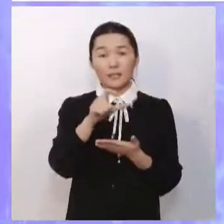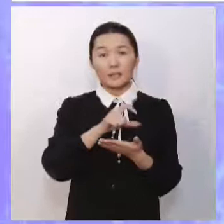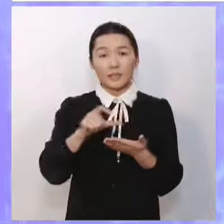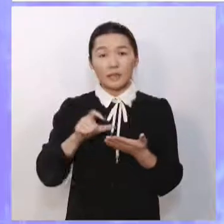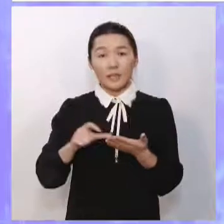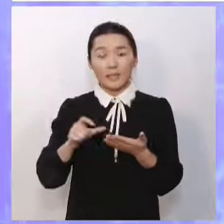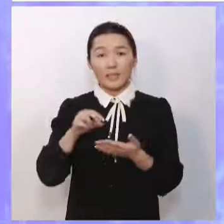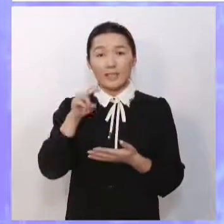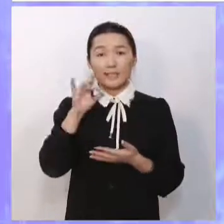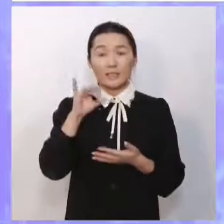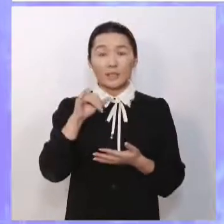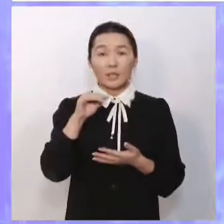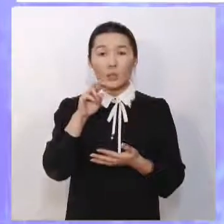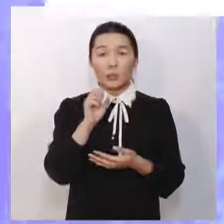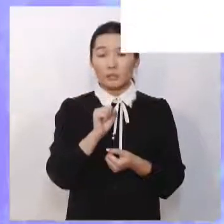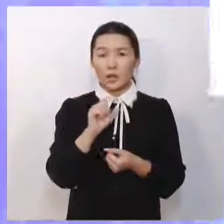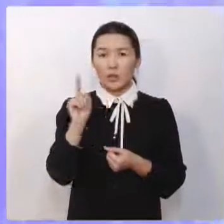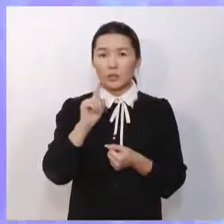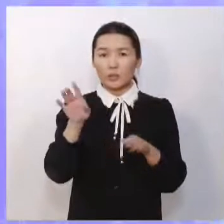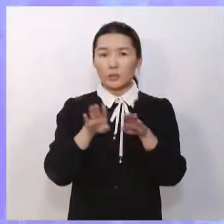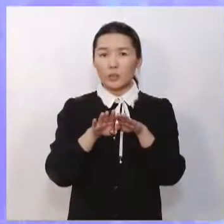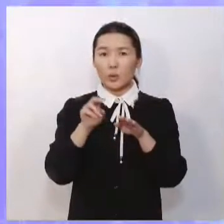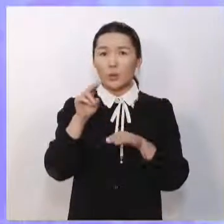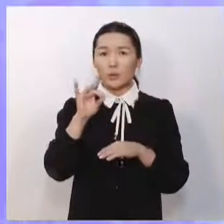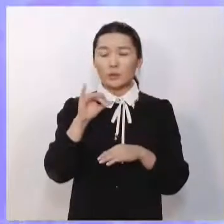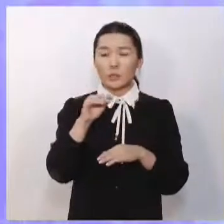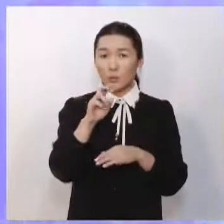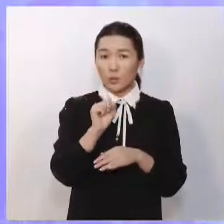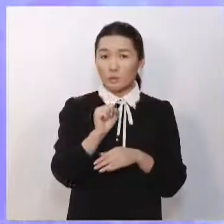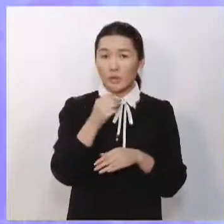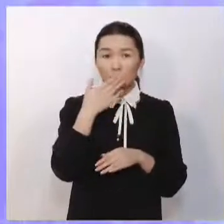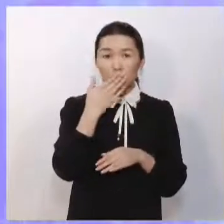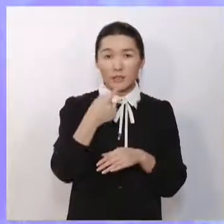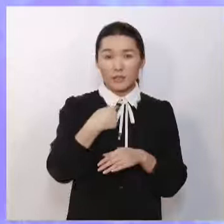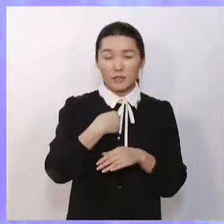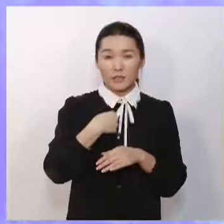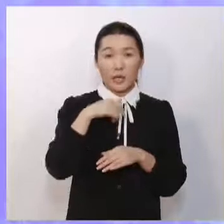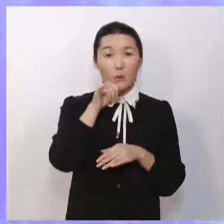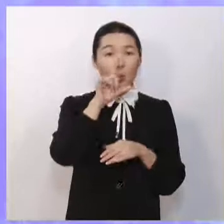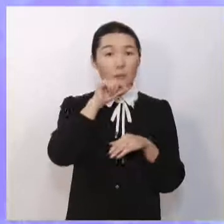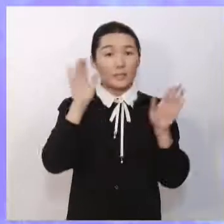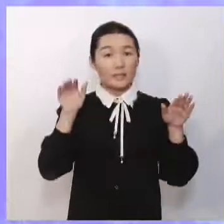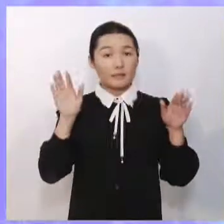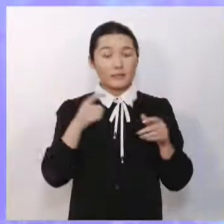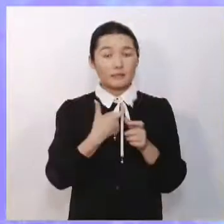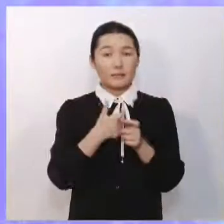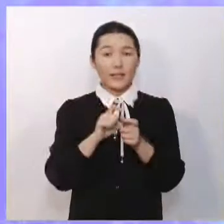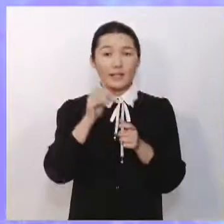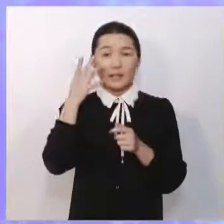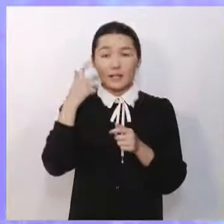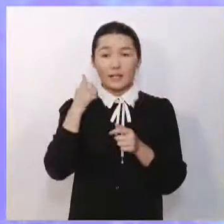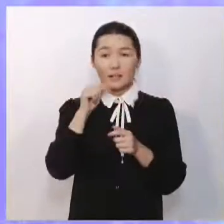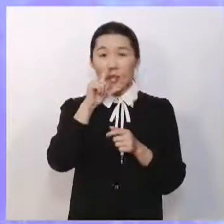Стихотворение «Дружба». «Что такое дружба?» – спросила я у птицы. «Это когда